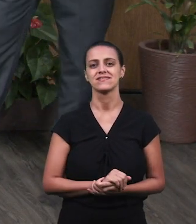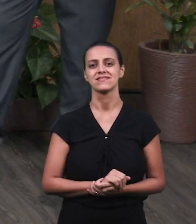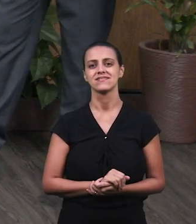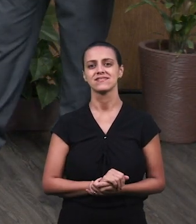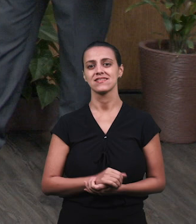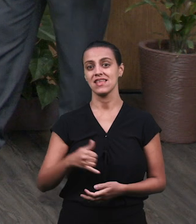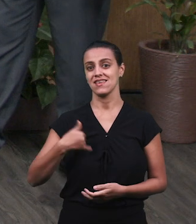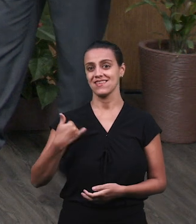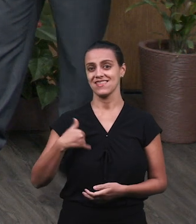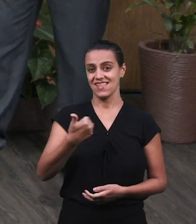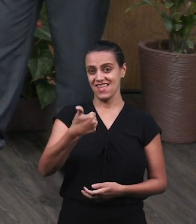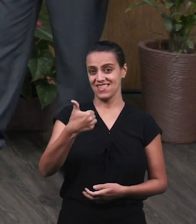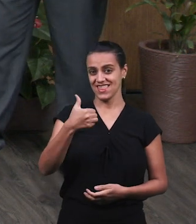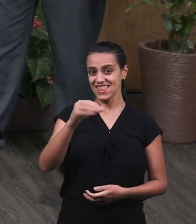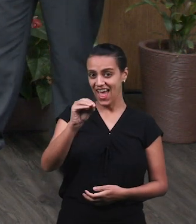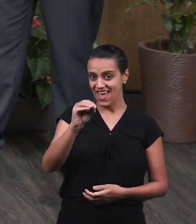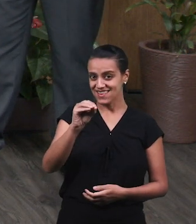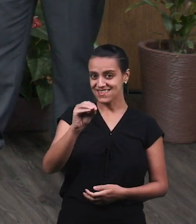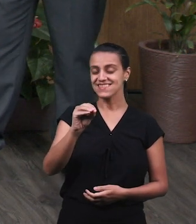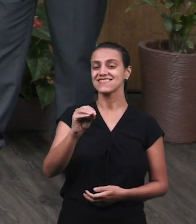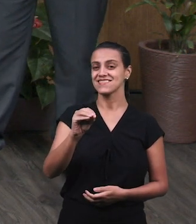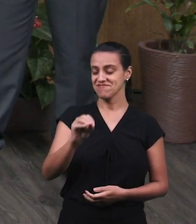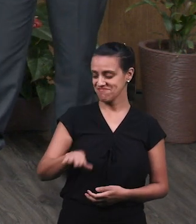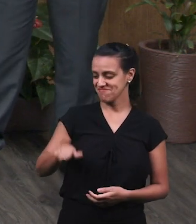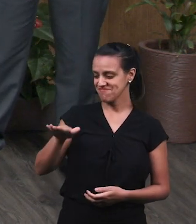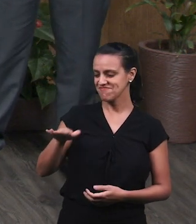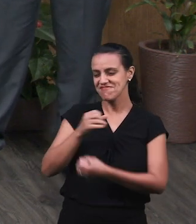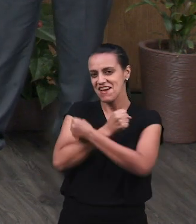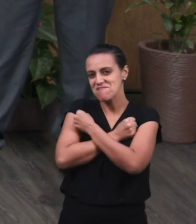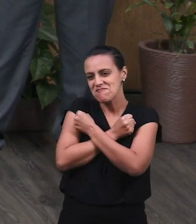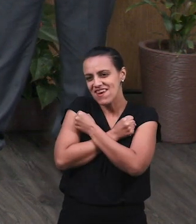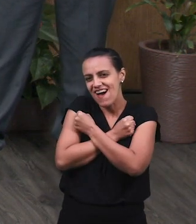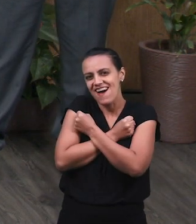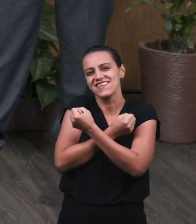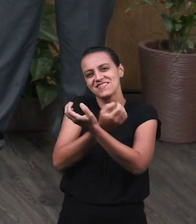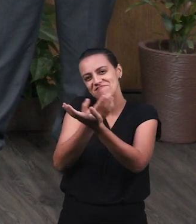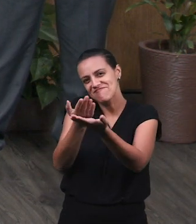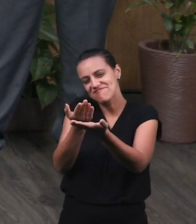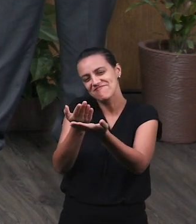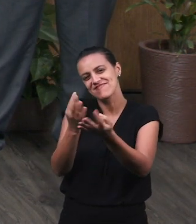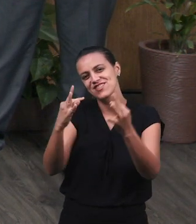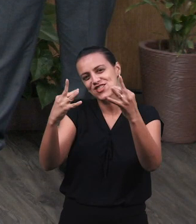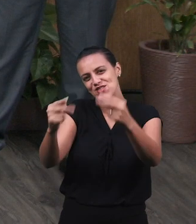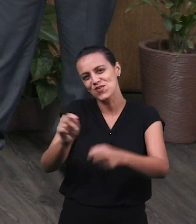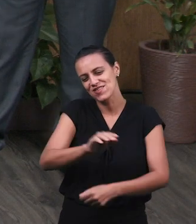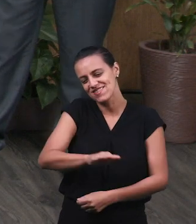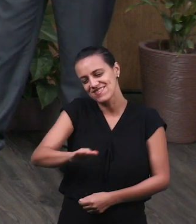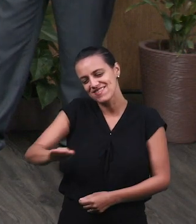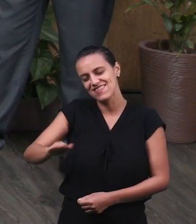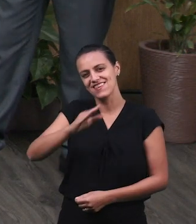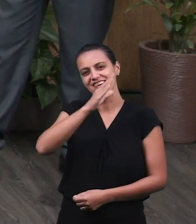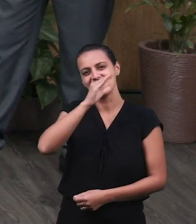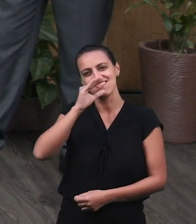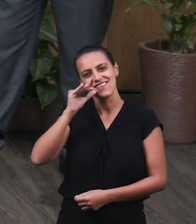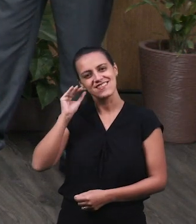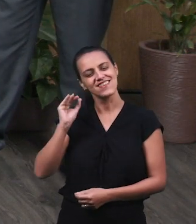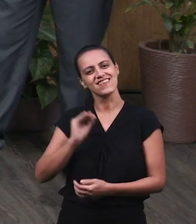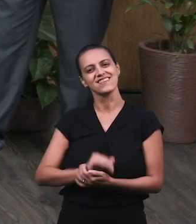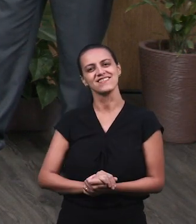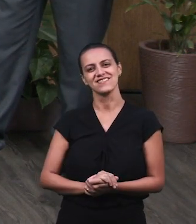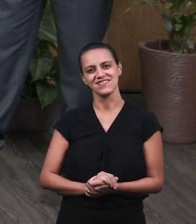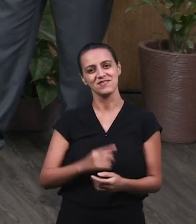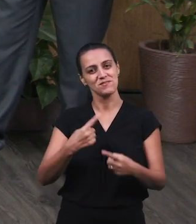de 10 ans, Sérgio, un intermédiaire. Notre salutation fraternelle aux intermédiaires adolescents